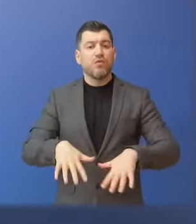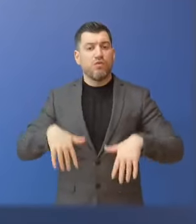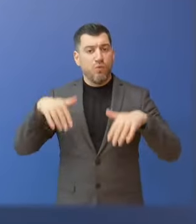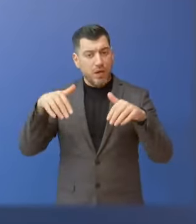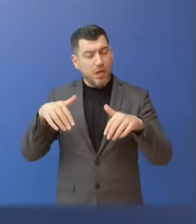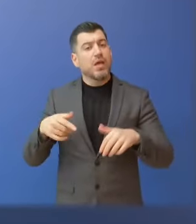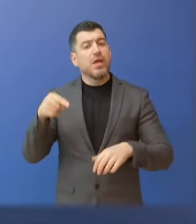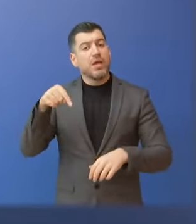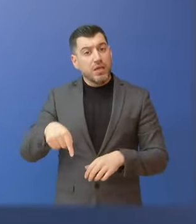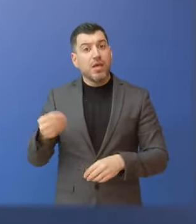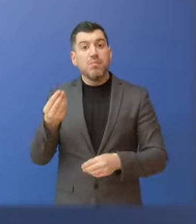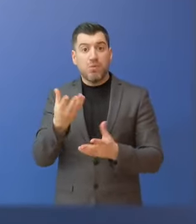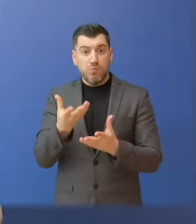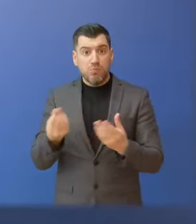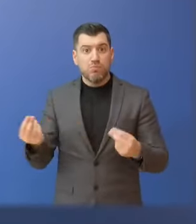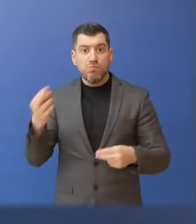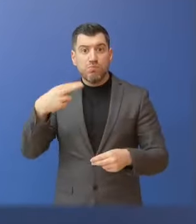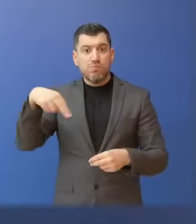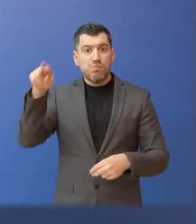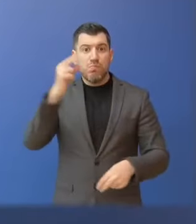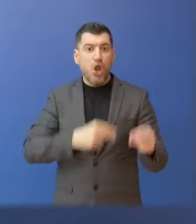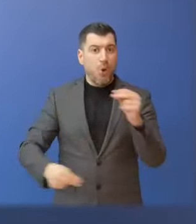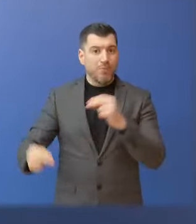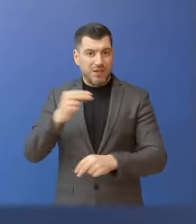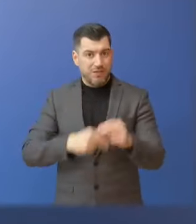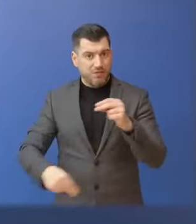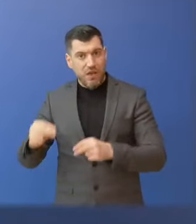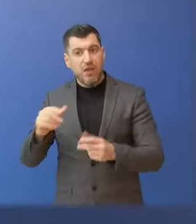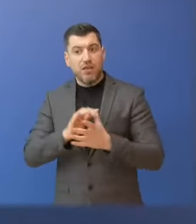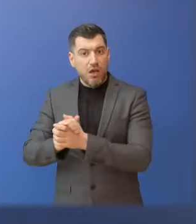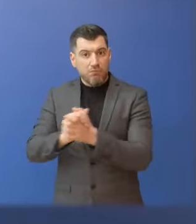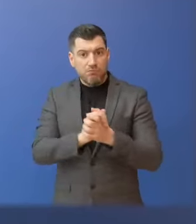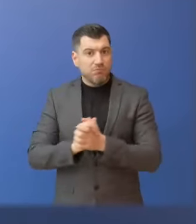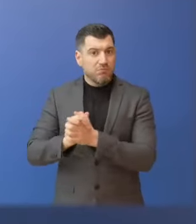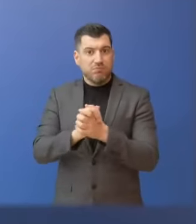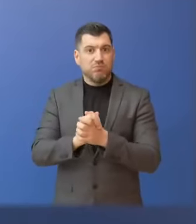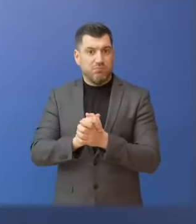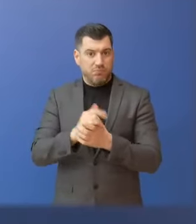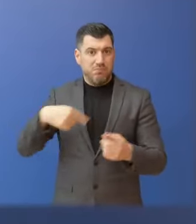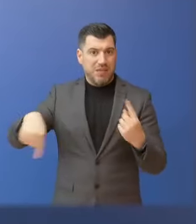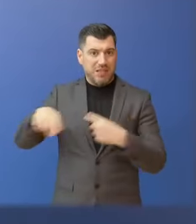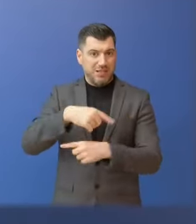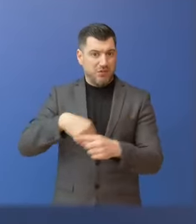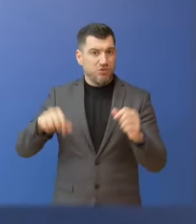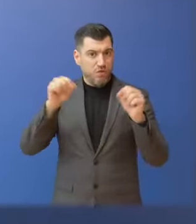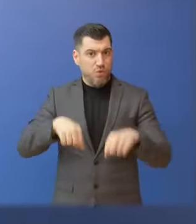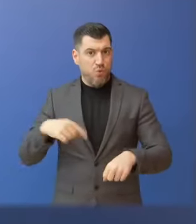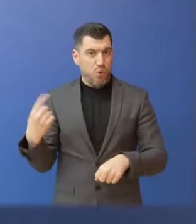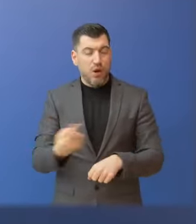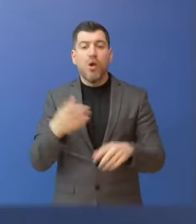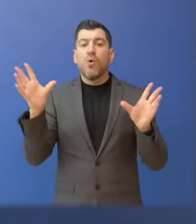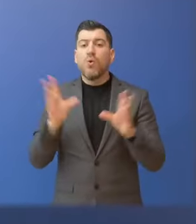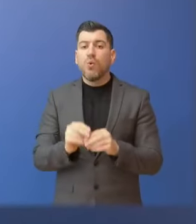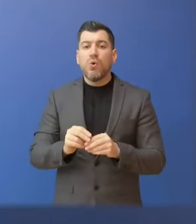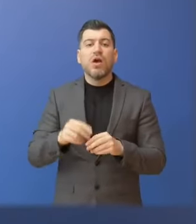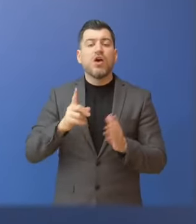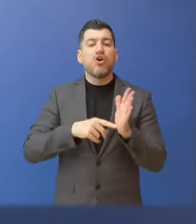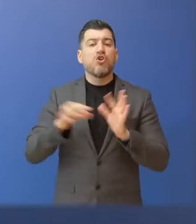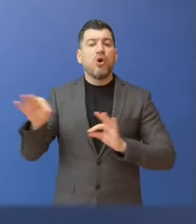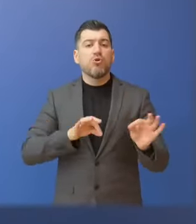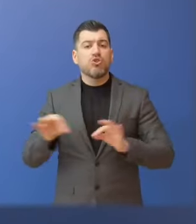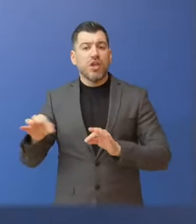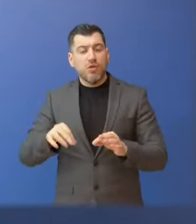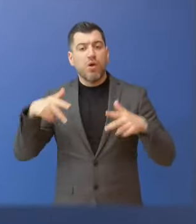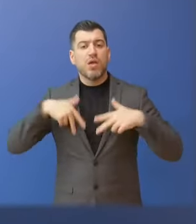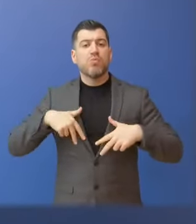αυξημένη πλειοψηφία επί της αρχής και σε ενωτικό κλίμα το νομοσχέδιο του υπουργείου παιδείας θρησκευμάτων και αθλητισμού για τη λήψη μέτρων για